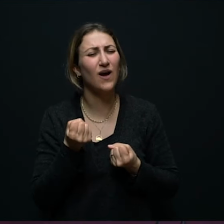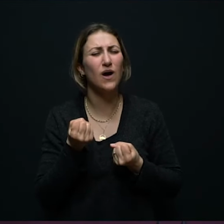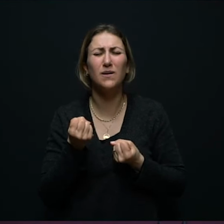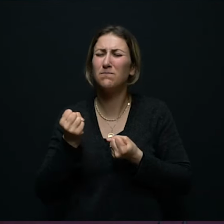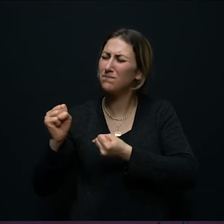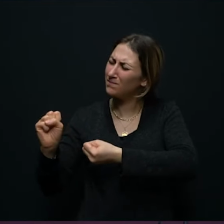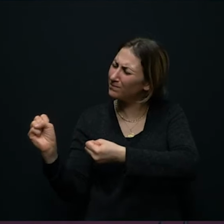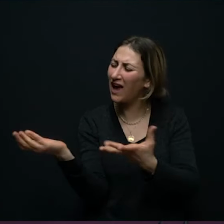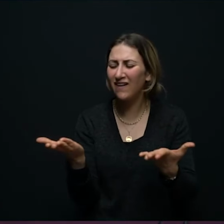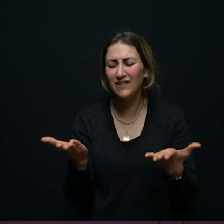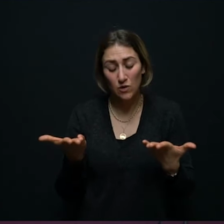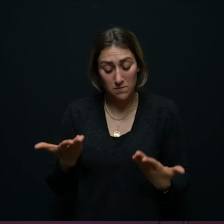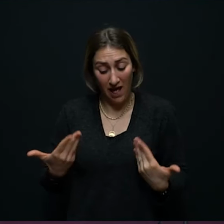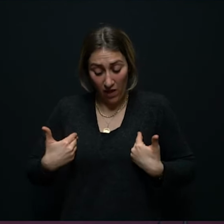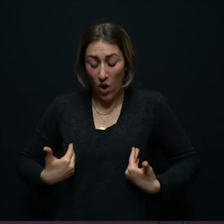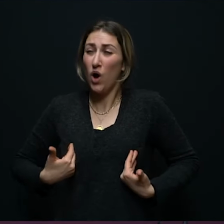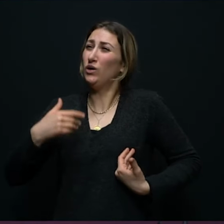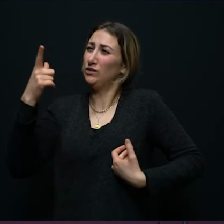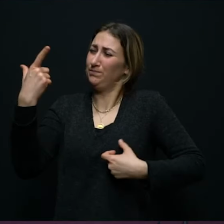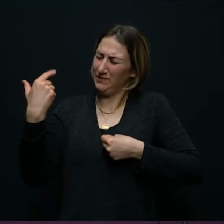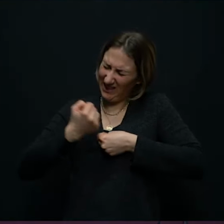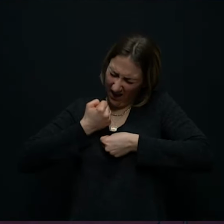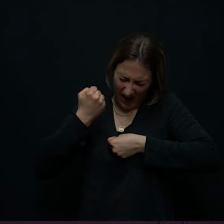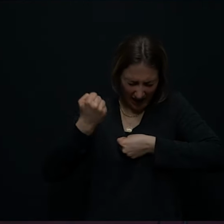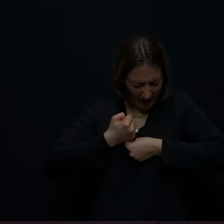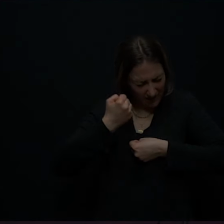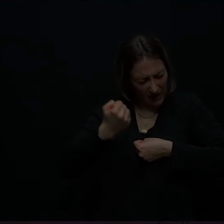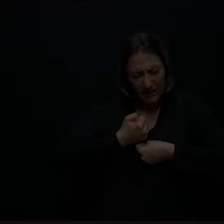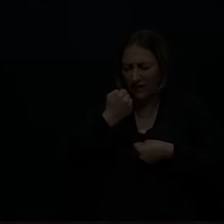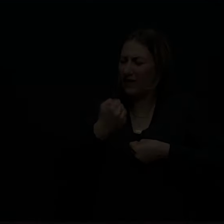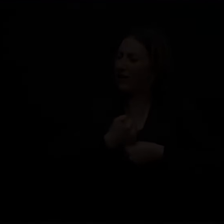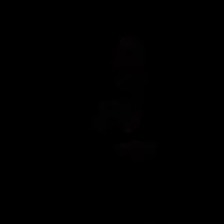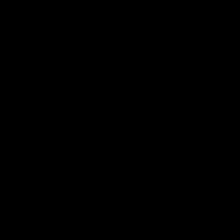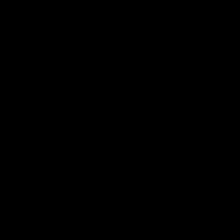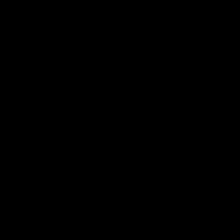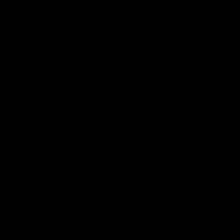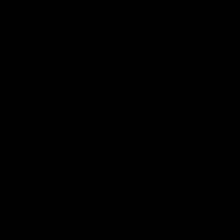dans le nom de jésus je vous bénis ce matin